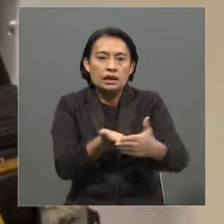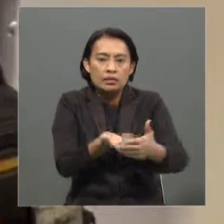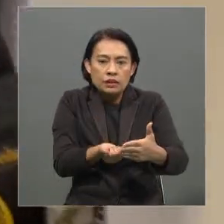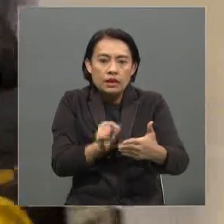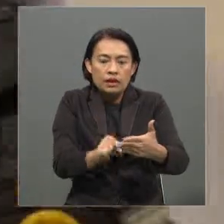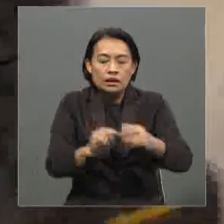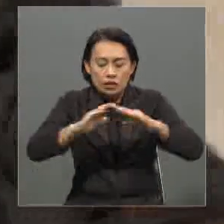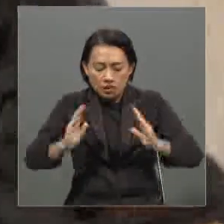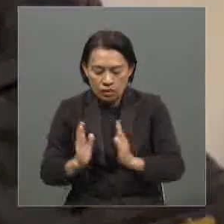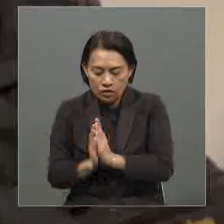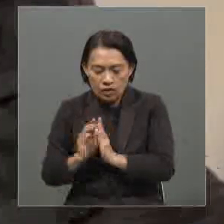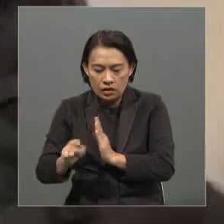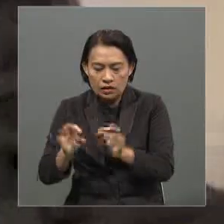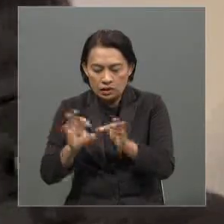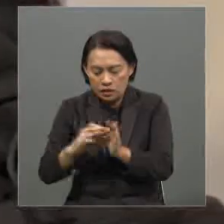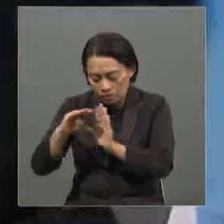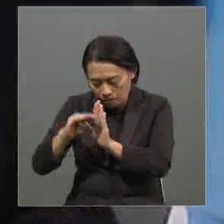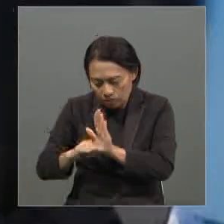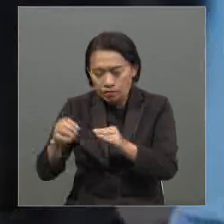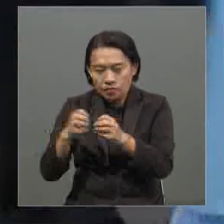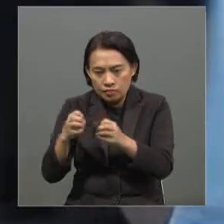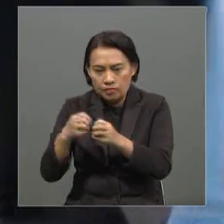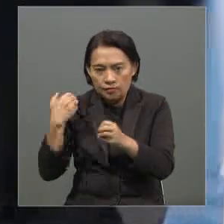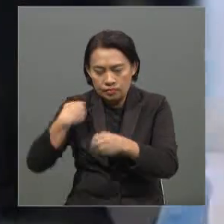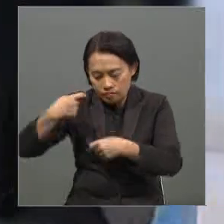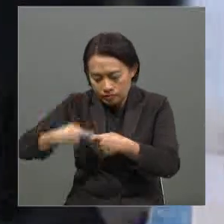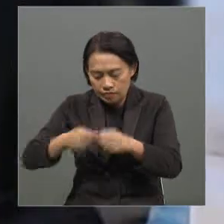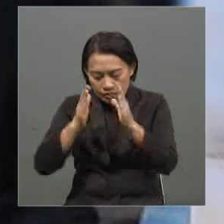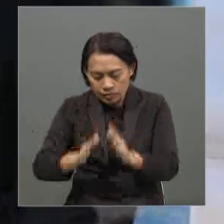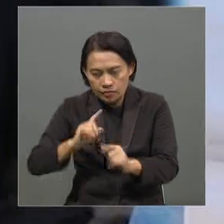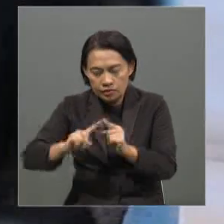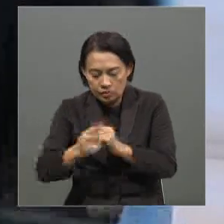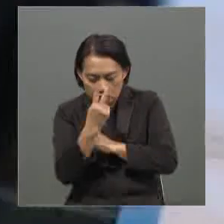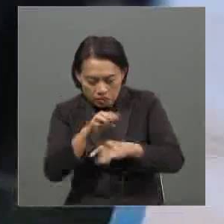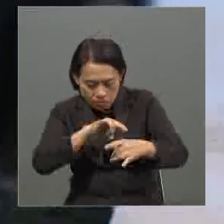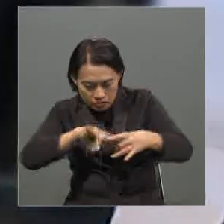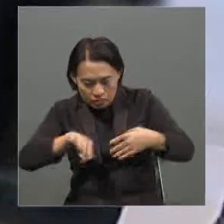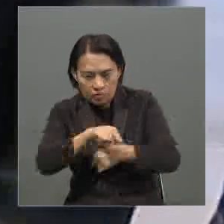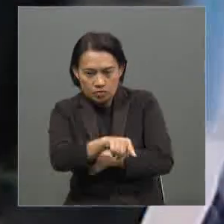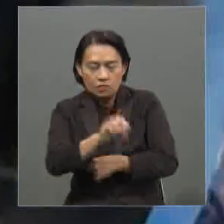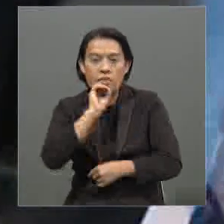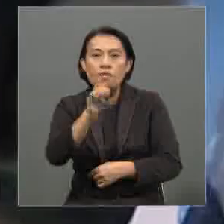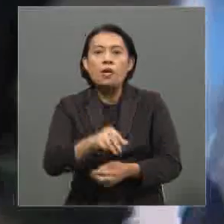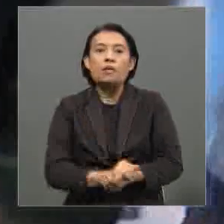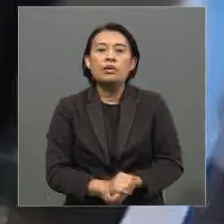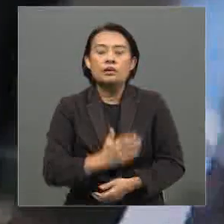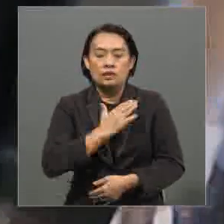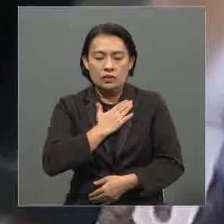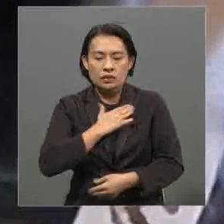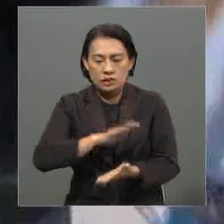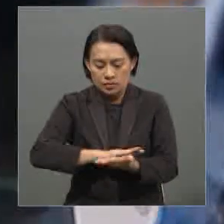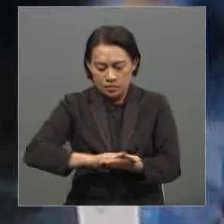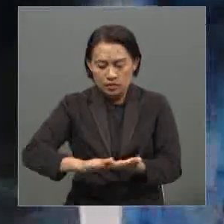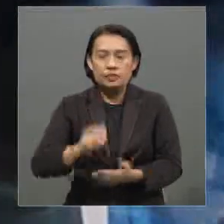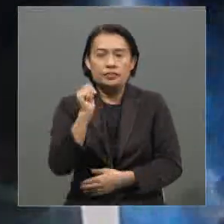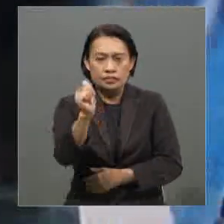บัญชีวัดน่ะขั้นตอนมันยุ่งยากนะส่วนที่มีคนวิพากษ์วิจารณ์ว่าไม่เหมาะสมนั้นน่ะท่านก็ยืนยันว่าตัวท่านเนี่ยบริสุทธิ์ใจ